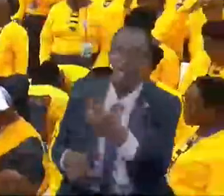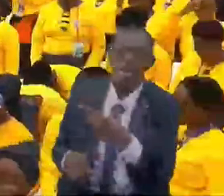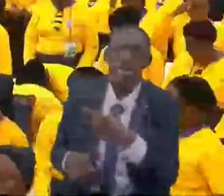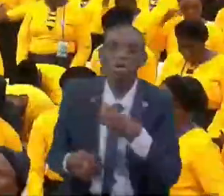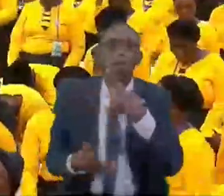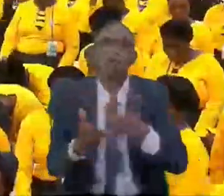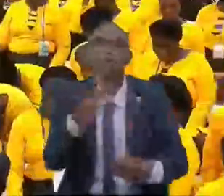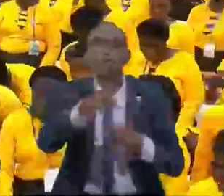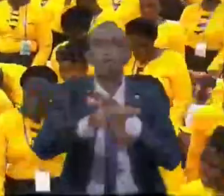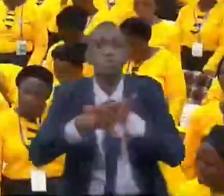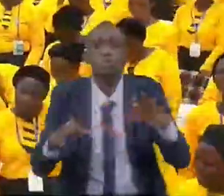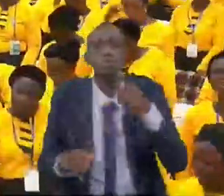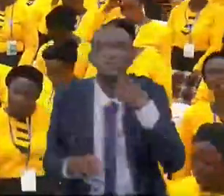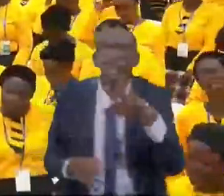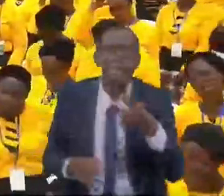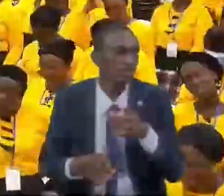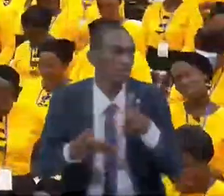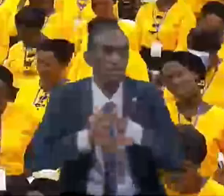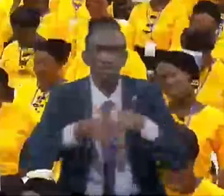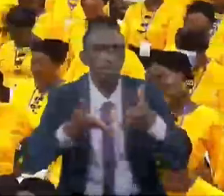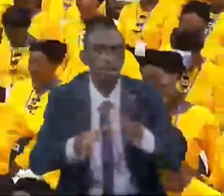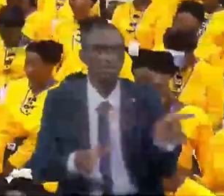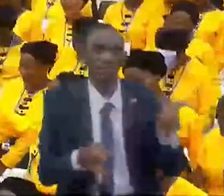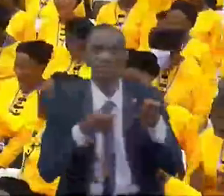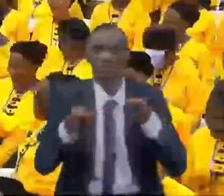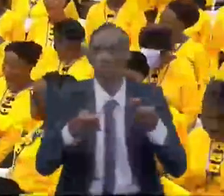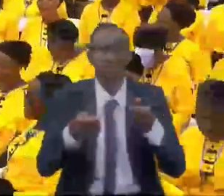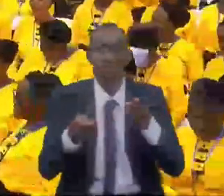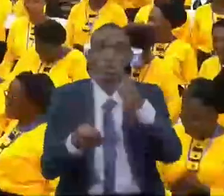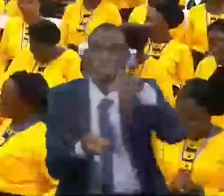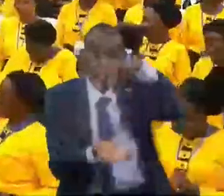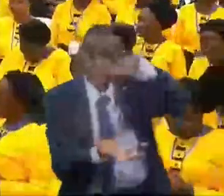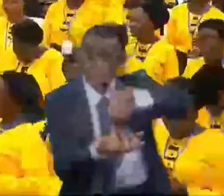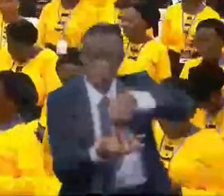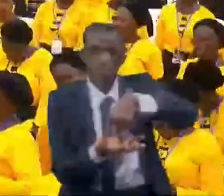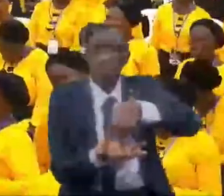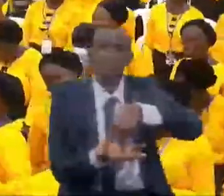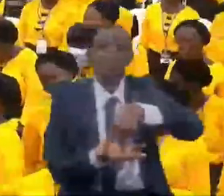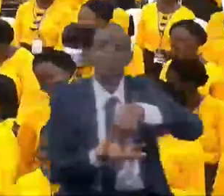Ce que tu dis, ce que tu ne dis pas, tiens ferme.